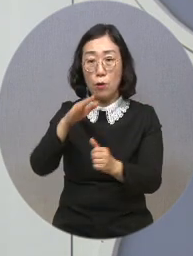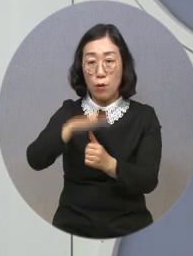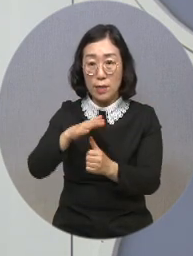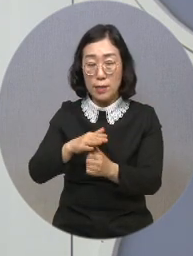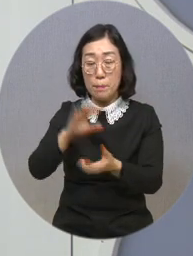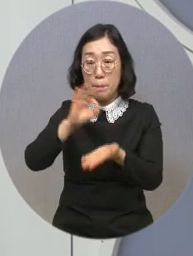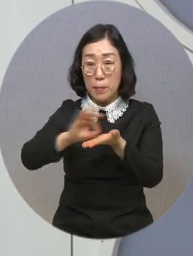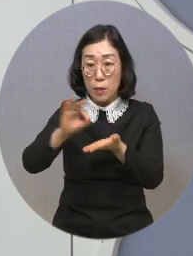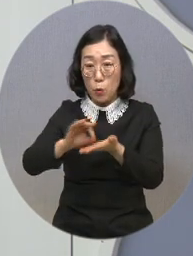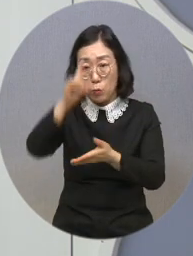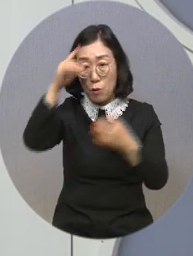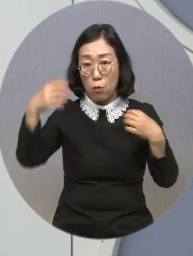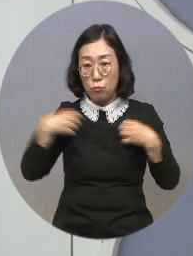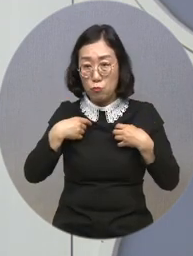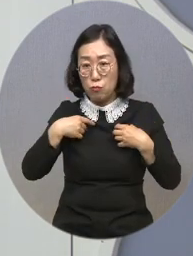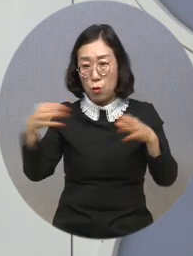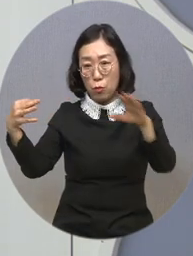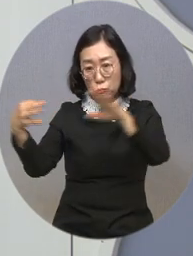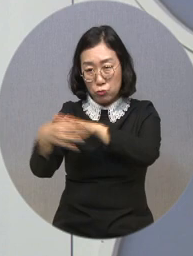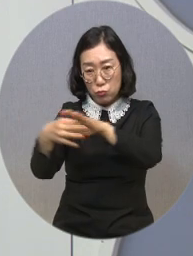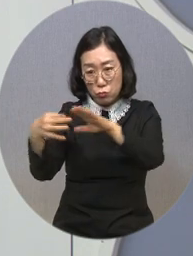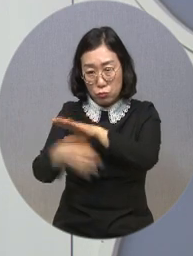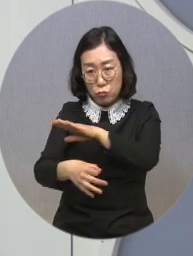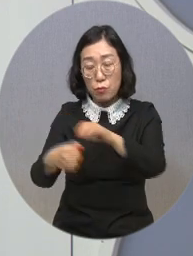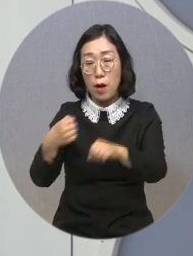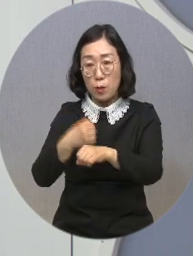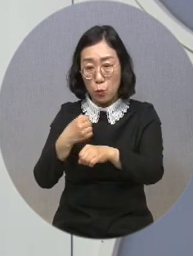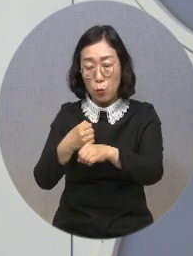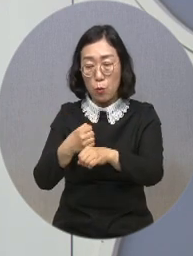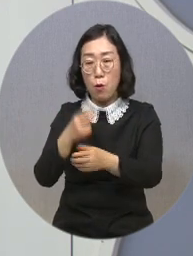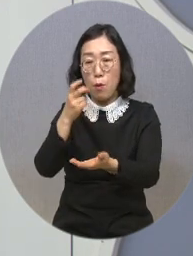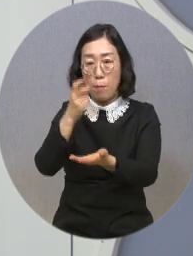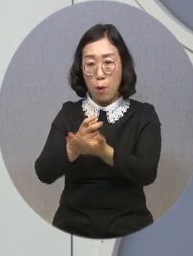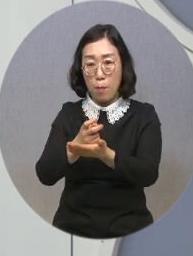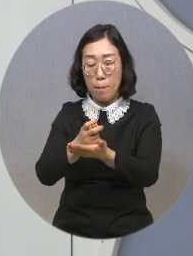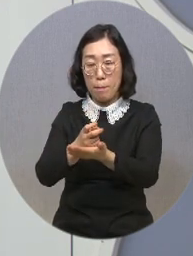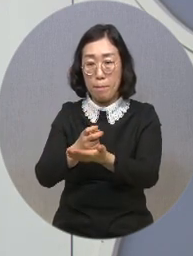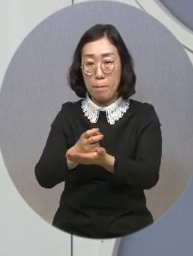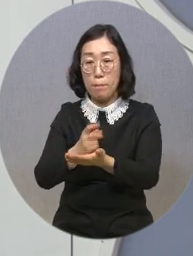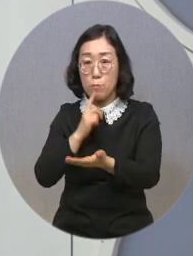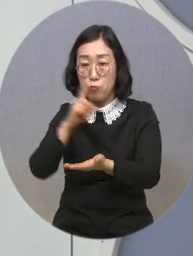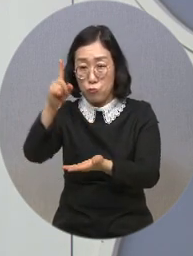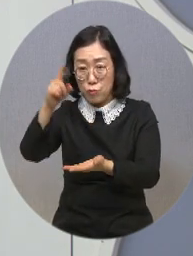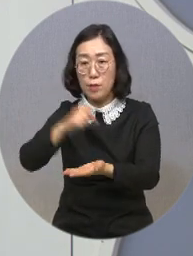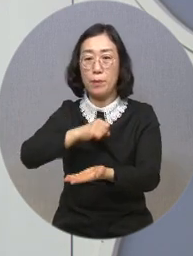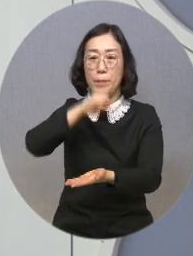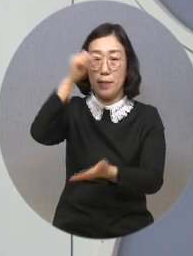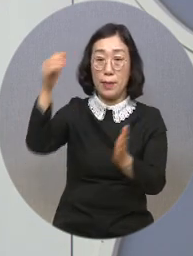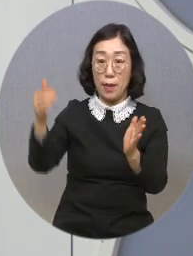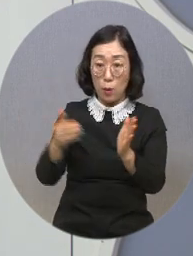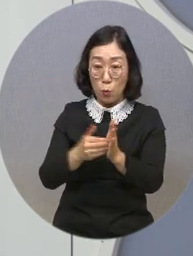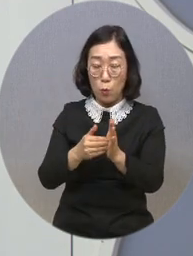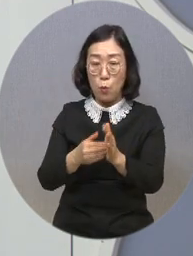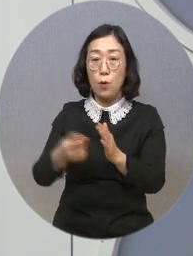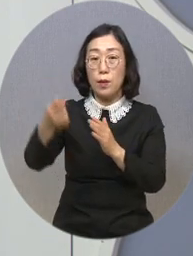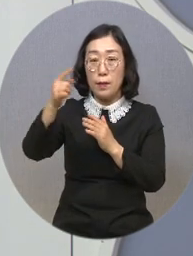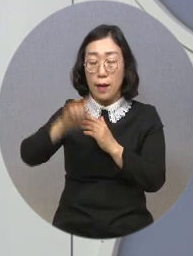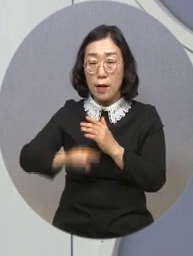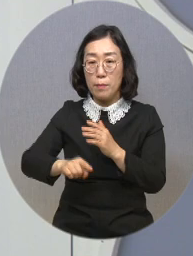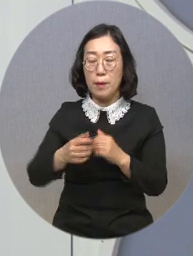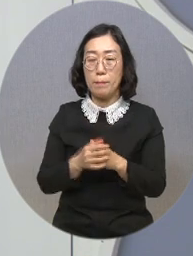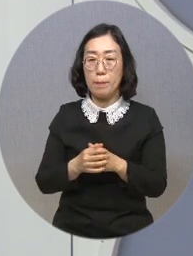비용을 국가에서 하도록 그 공보육법을 발의하고 그걸 통과시켰다 하는 말씀을 드리고 또 하나는